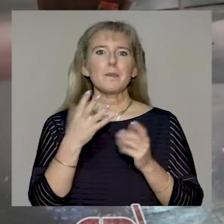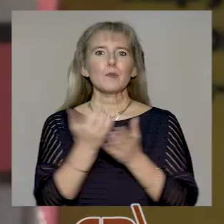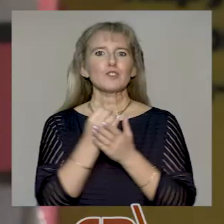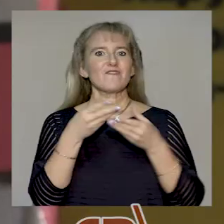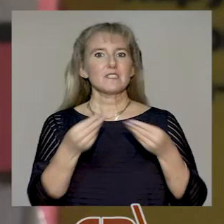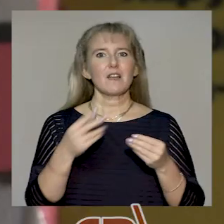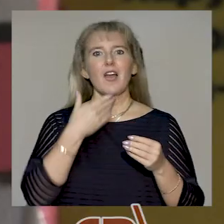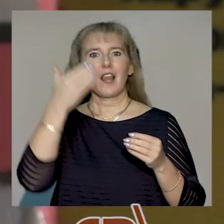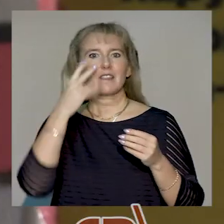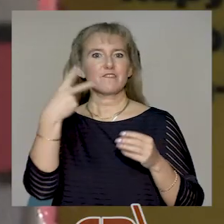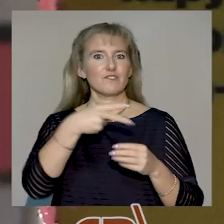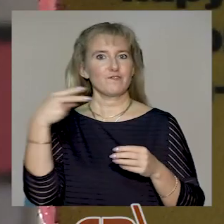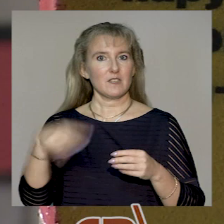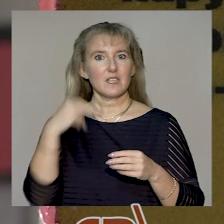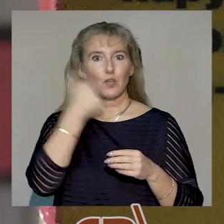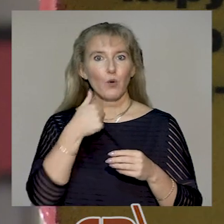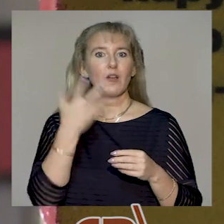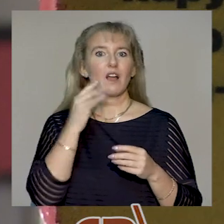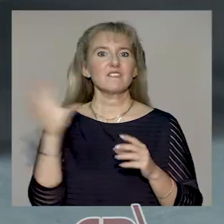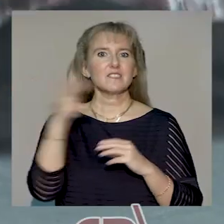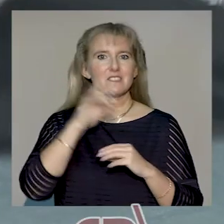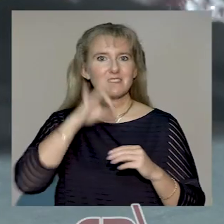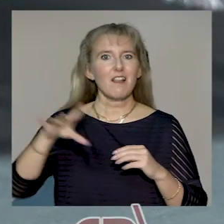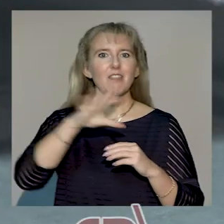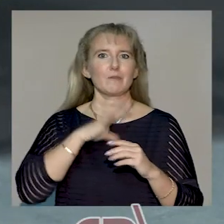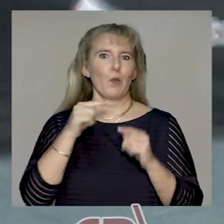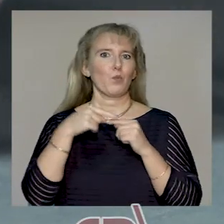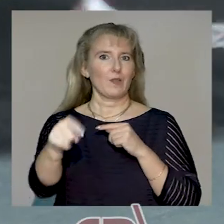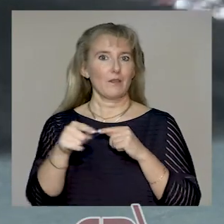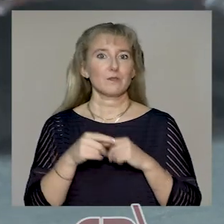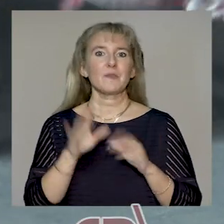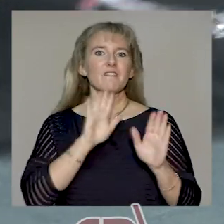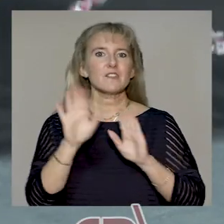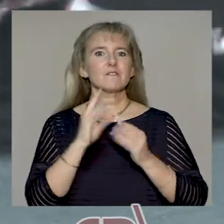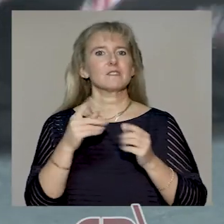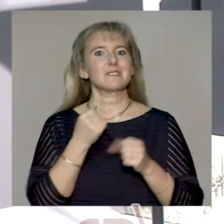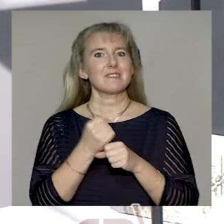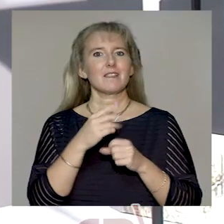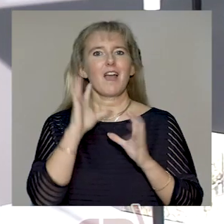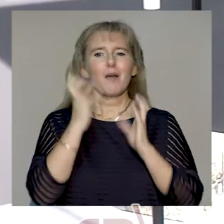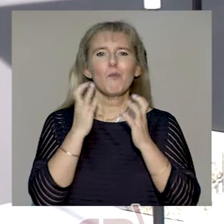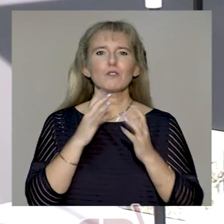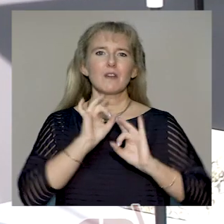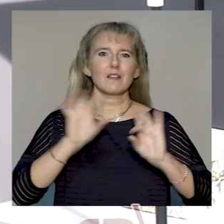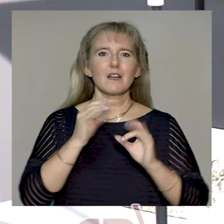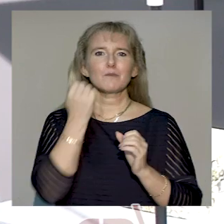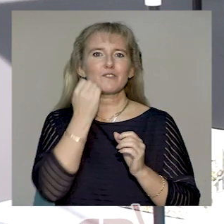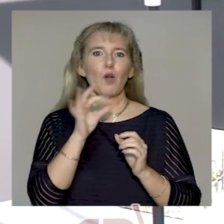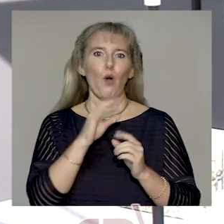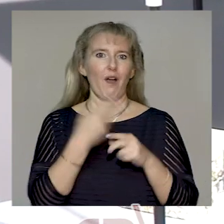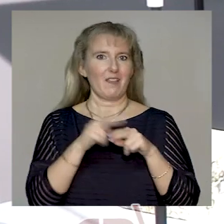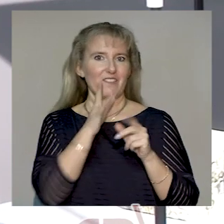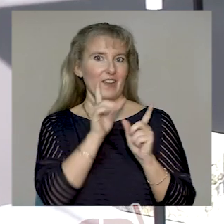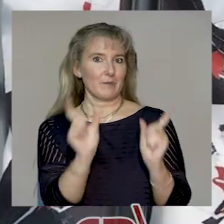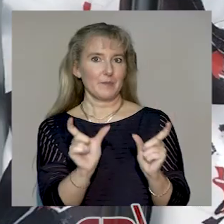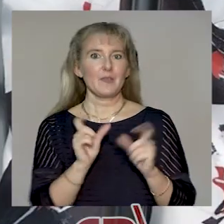Она охватывает весну-лето 2020 года, когда вся страна была на удаленке. Выставка создана на основе эмоций и рассказов москвичей